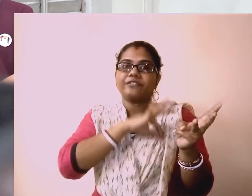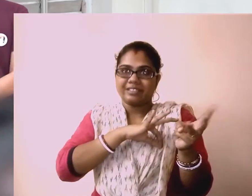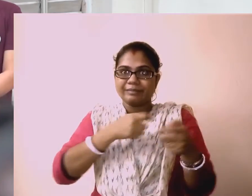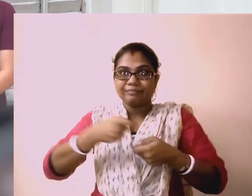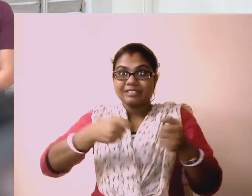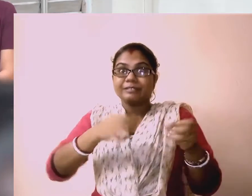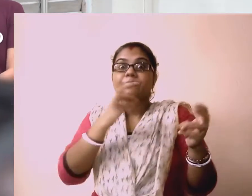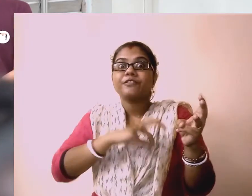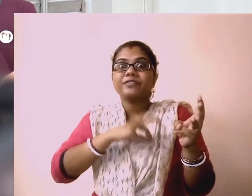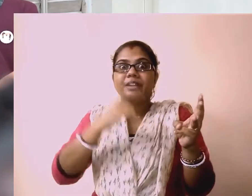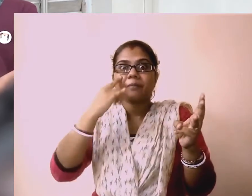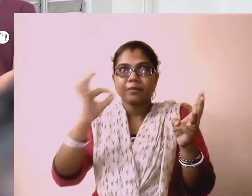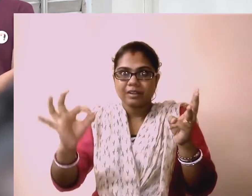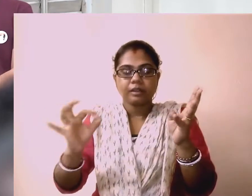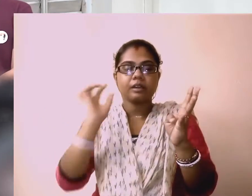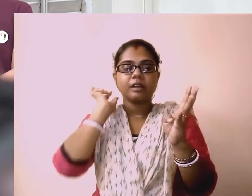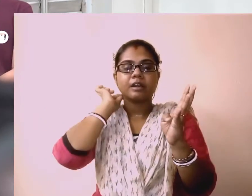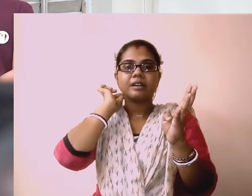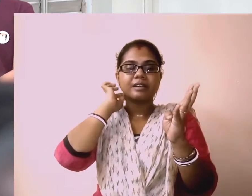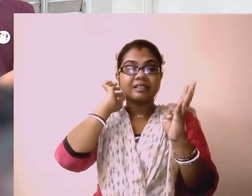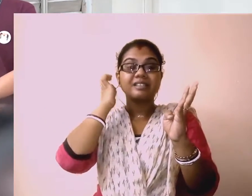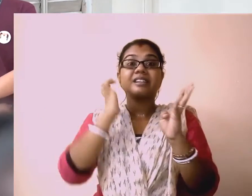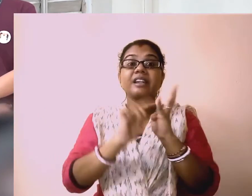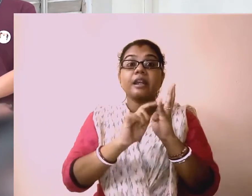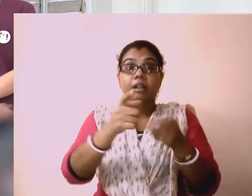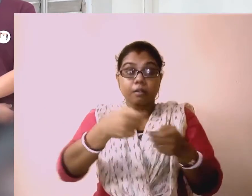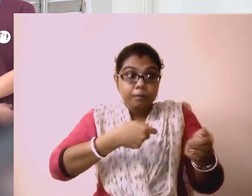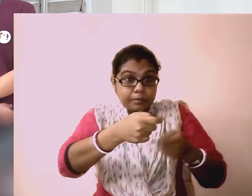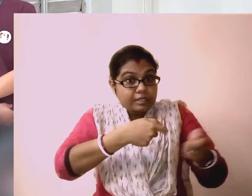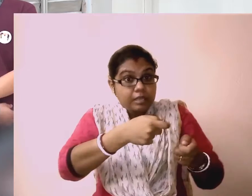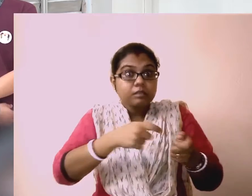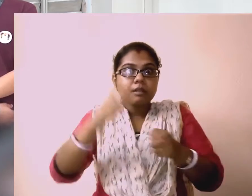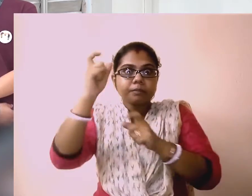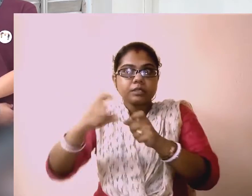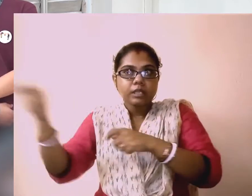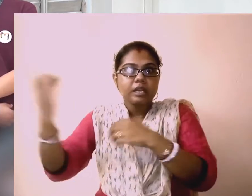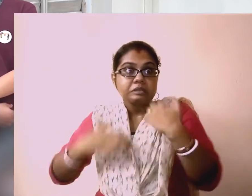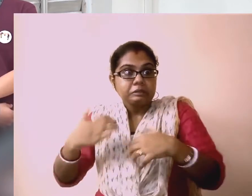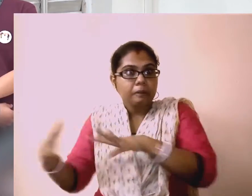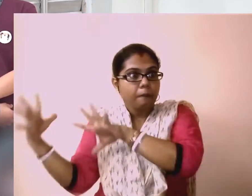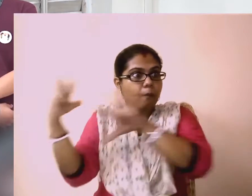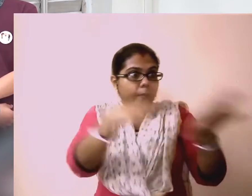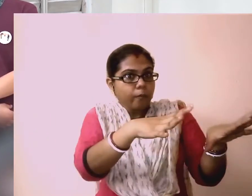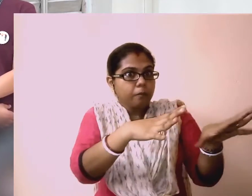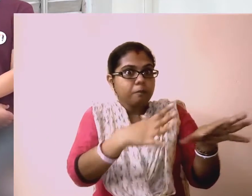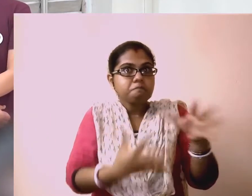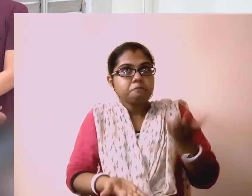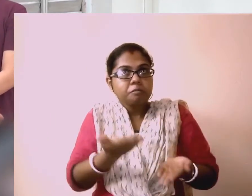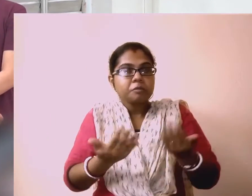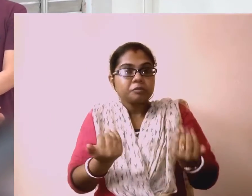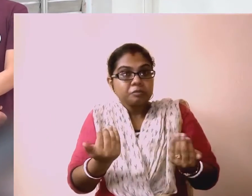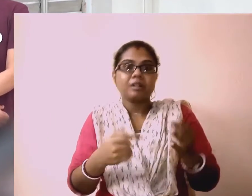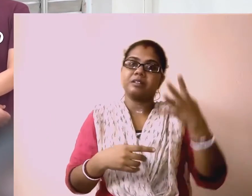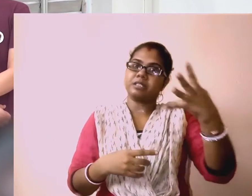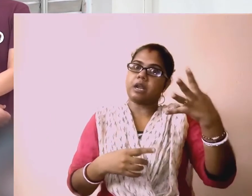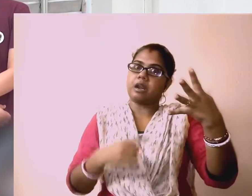जो आपके बॉटम राइट पर है वो है प्रॉफिट जो कि प्रॉस्पेरिटी जो आपके बॉटम लेफ्ट साइड पे है इम्पैक्ट